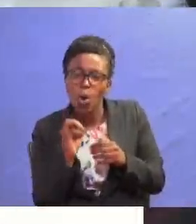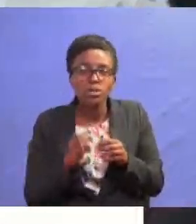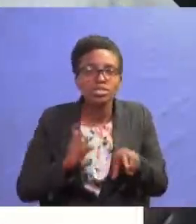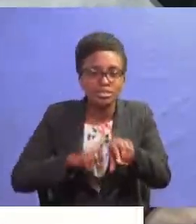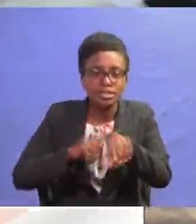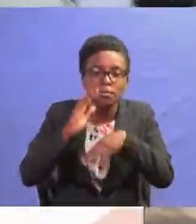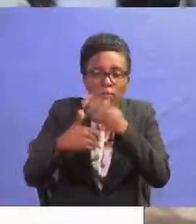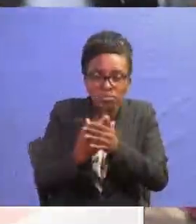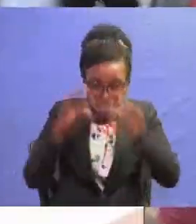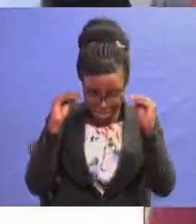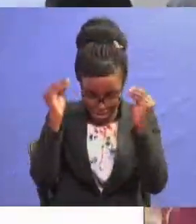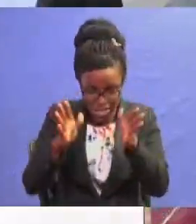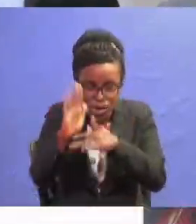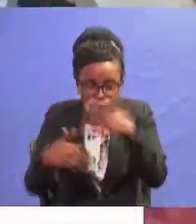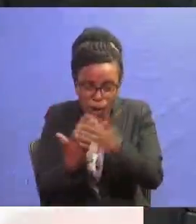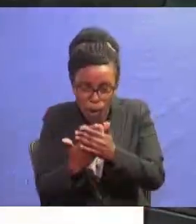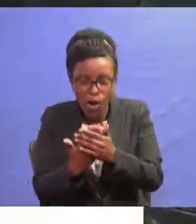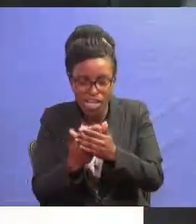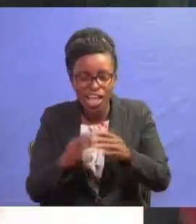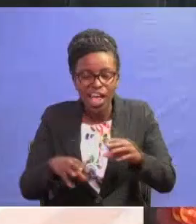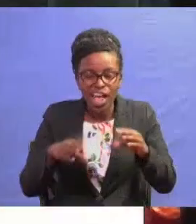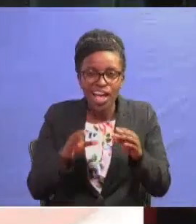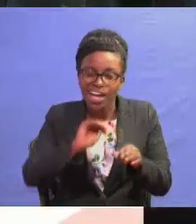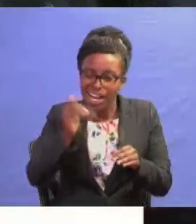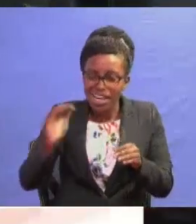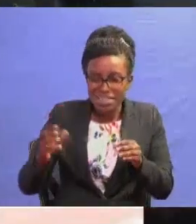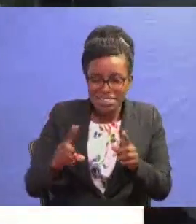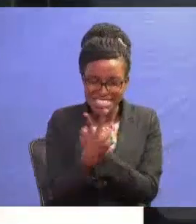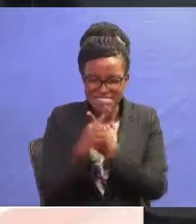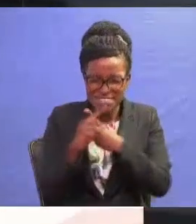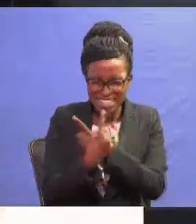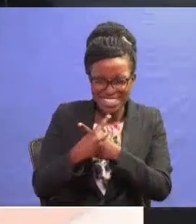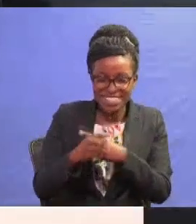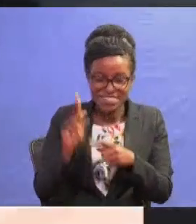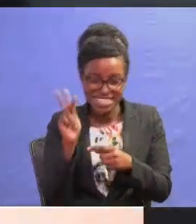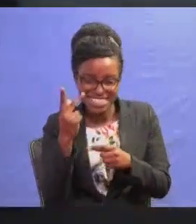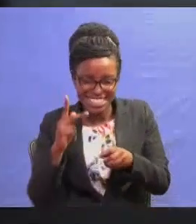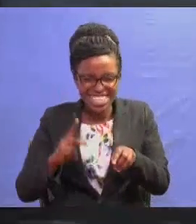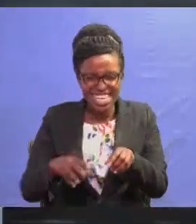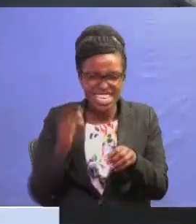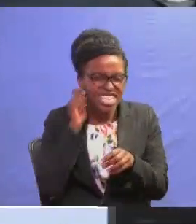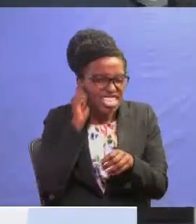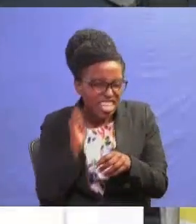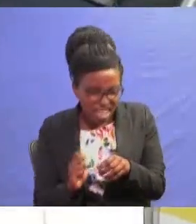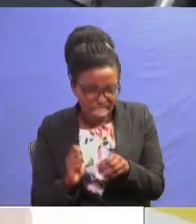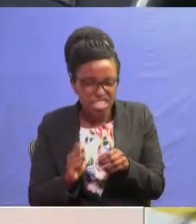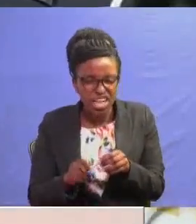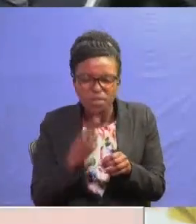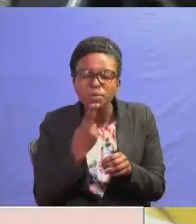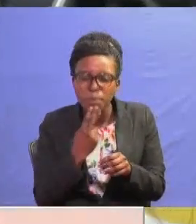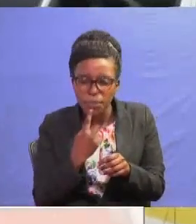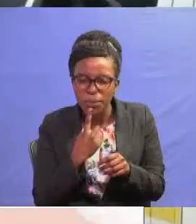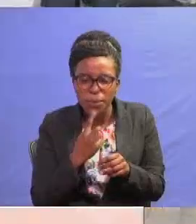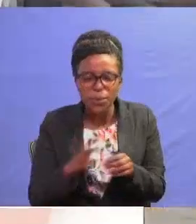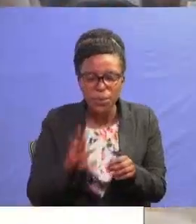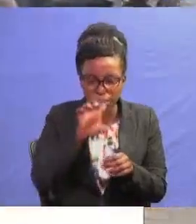Walimu wa shule za sekondari msingi katika kaunti mbalimbali nchini Kenya ikiwemo Machakos, Kajiado na Pokot Magharibi wameendeleza mgomo